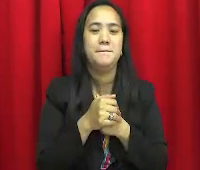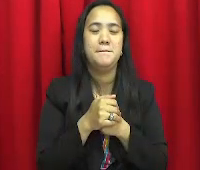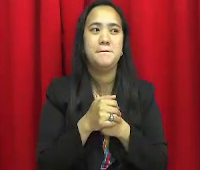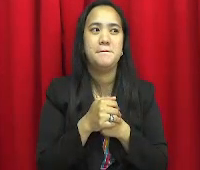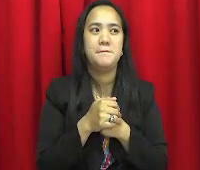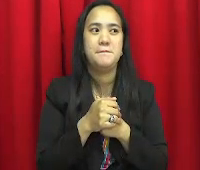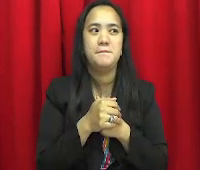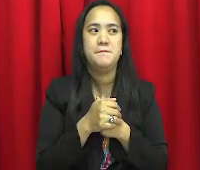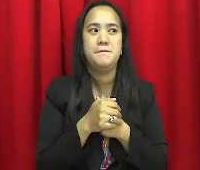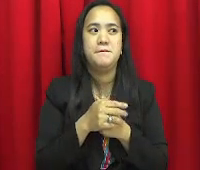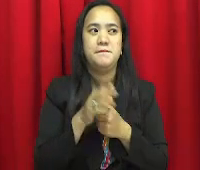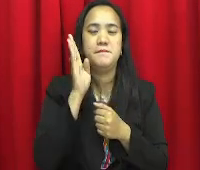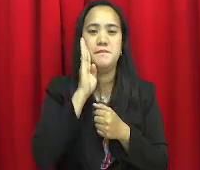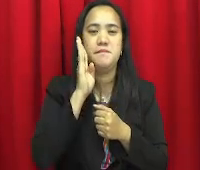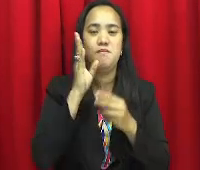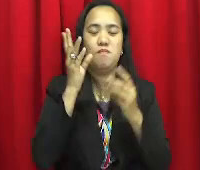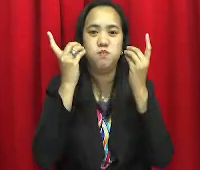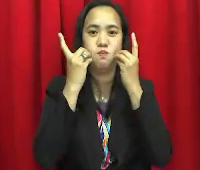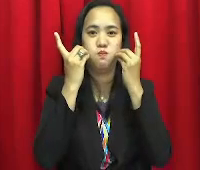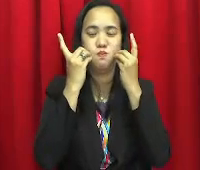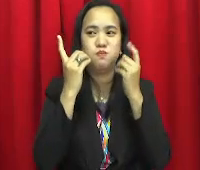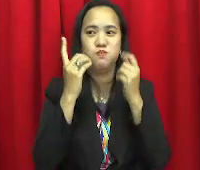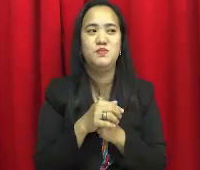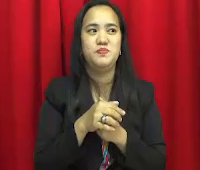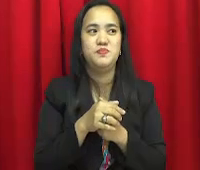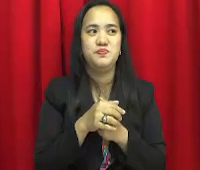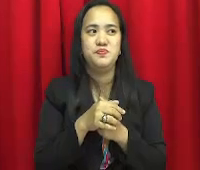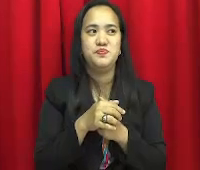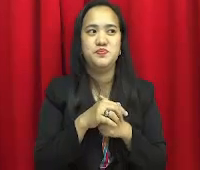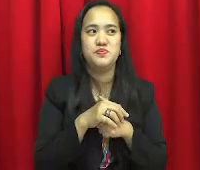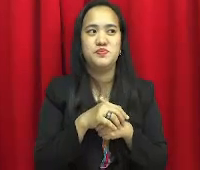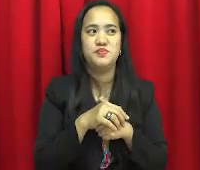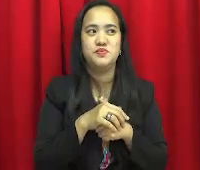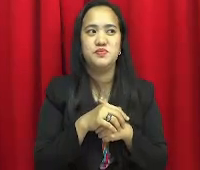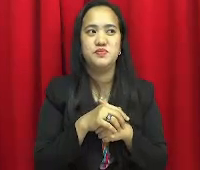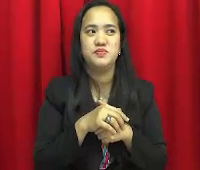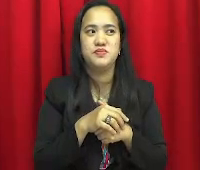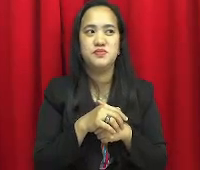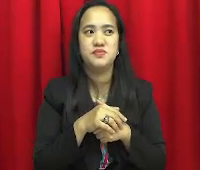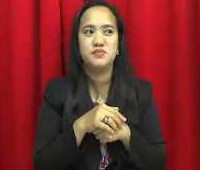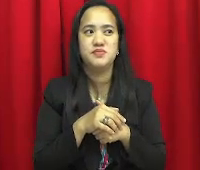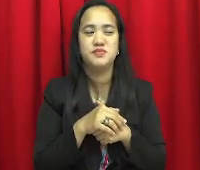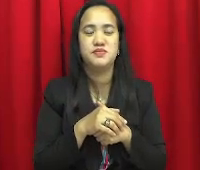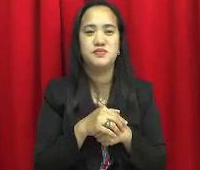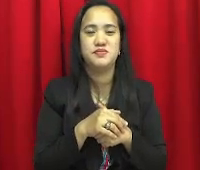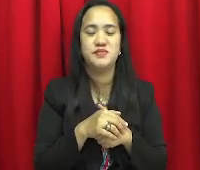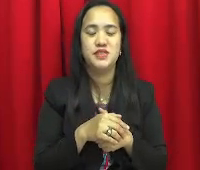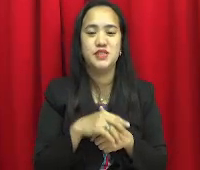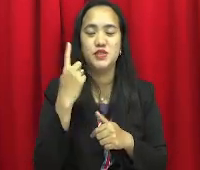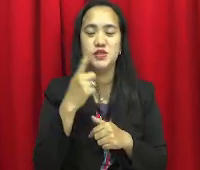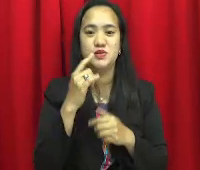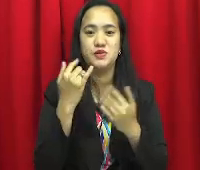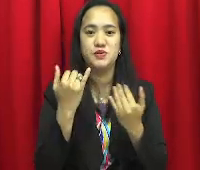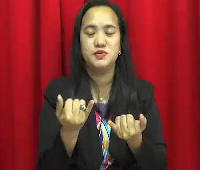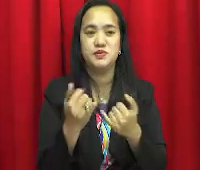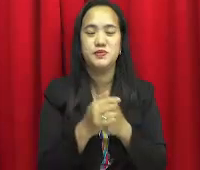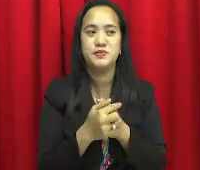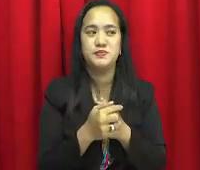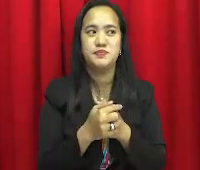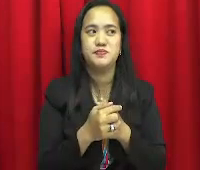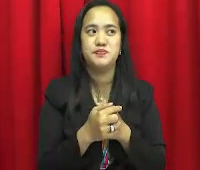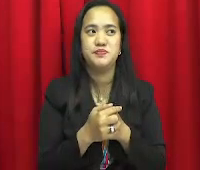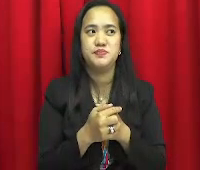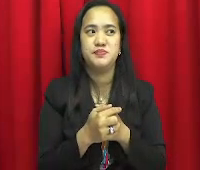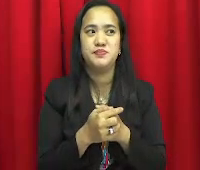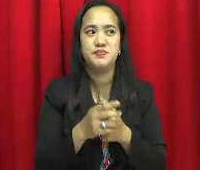mabalitaan lang ako na hindi mo ginawa yung sinabi ko. Ayan. Ang kikilalanin ko ng pastor ng Christian Bible Baptist Church sa kaligtasan, si